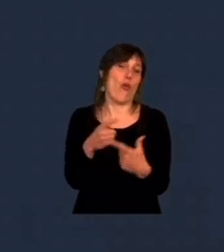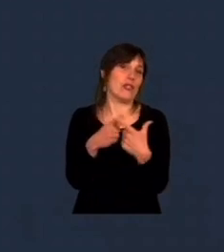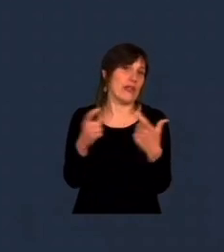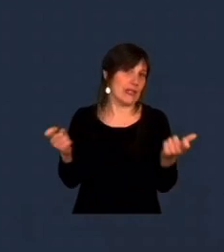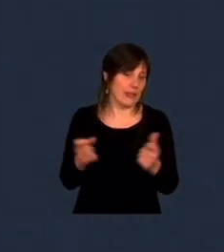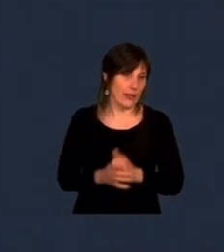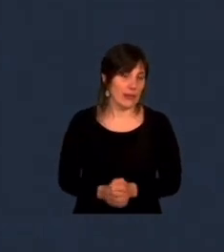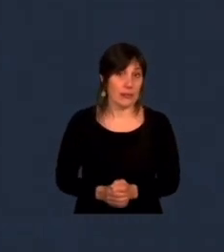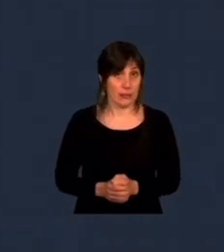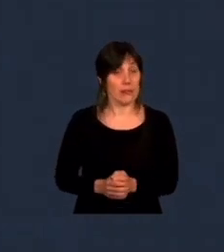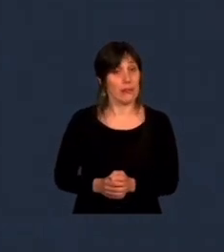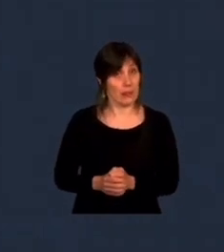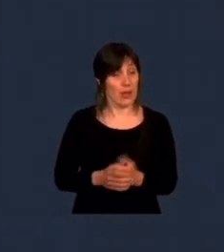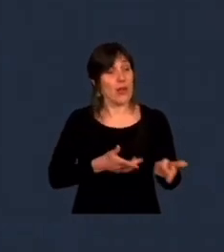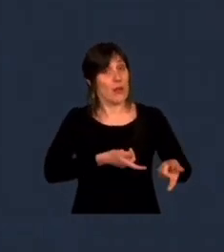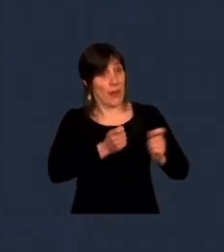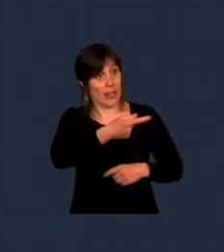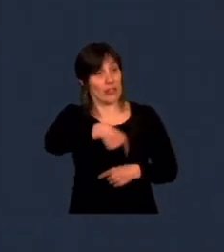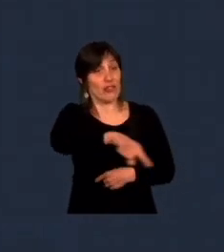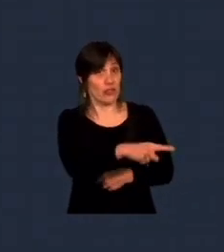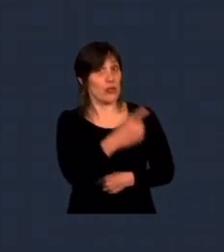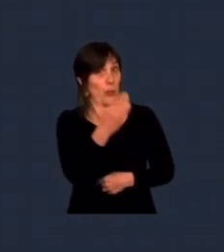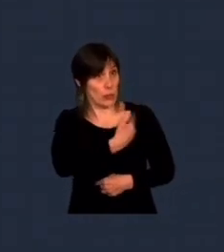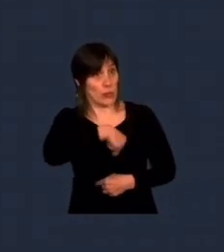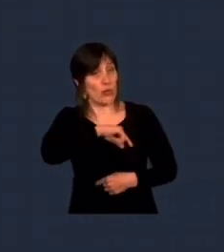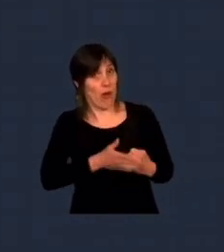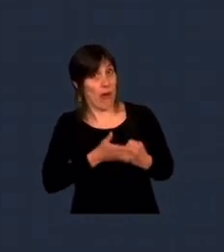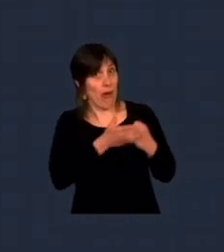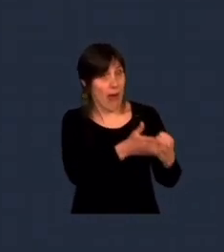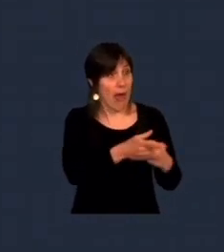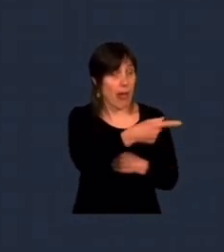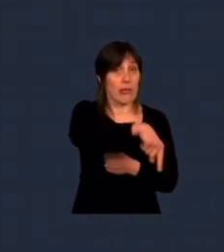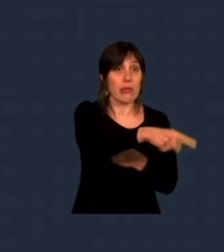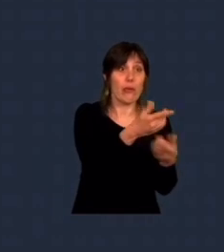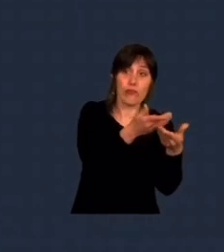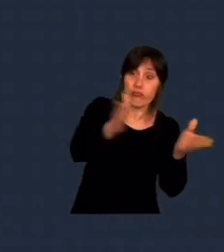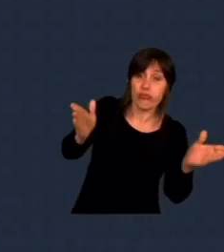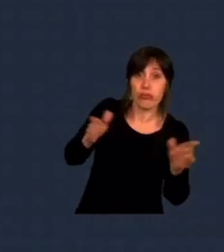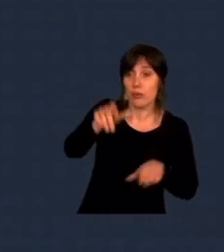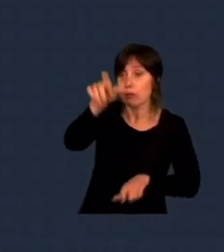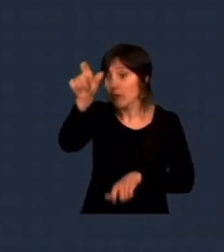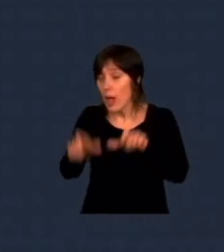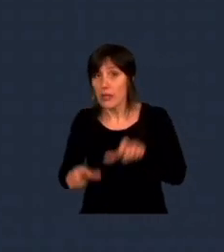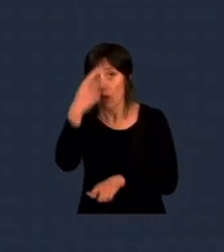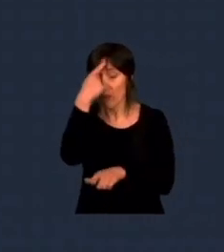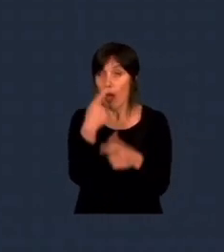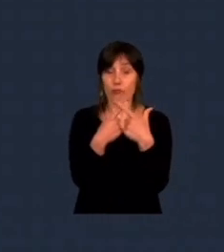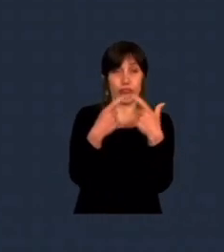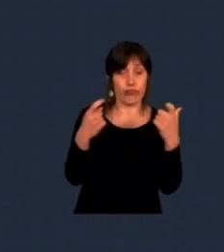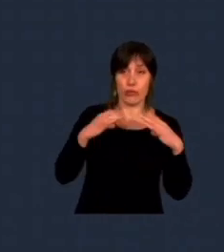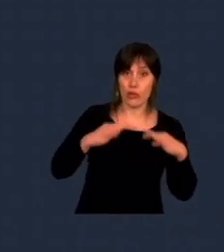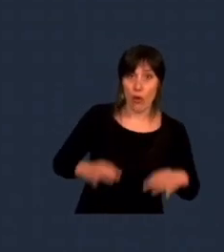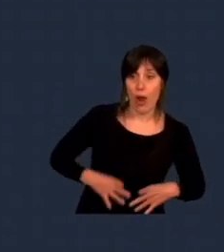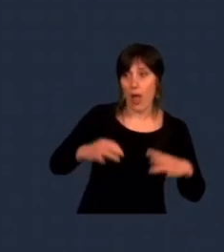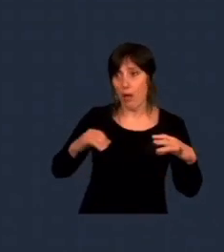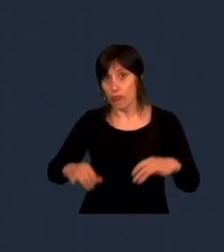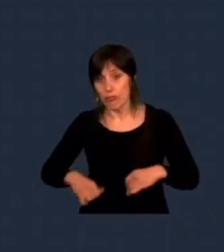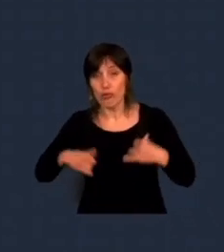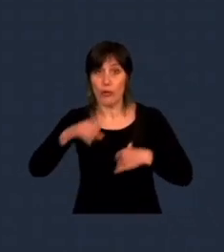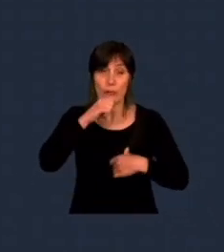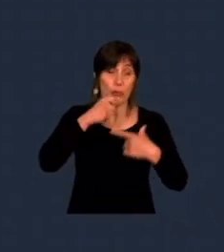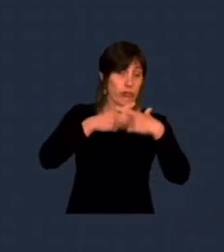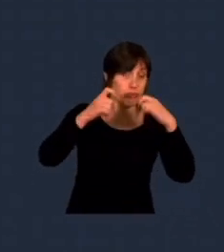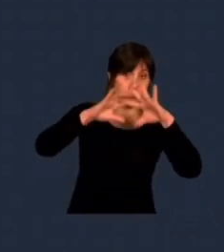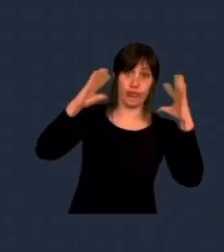nous car elles agissent, elles se tournent vers un large public, enfants, scolaires, personnes déficientes, et jouent également un rôle social